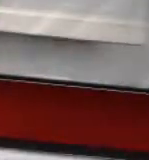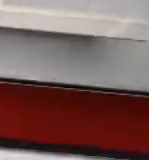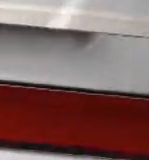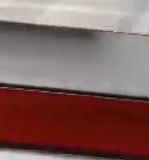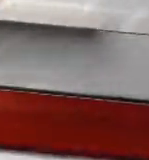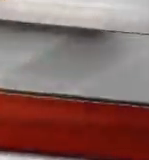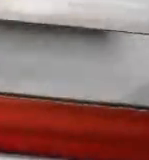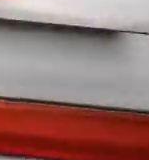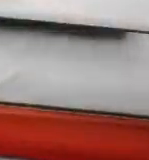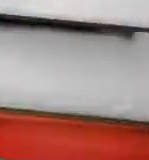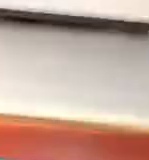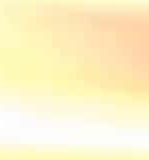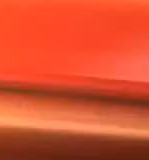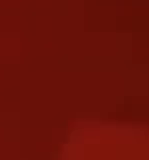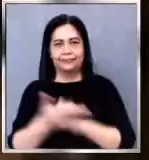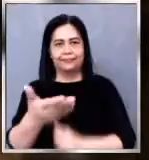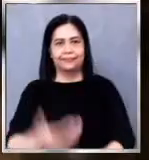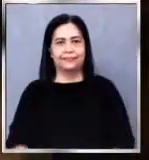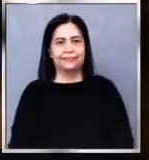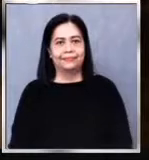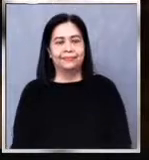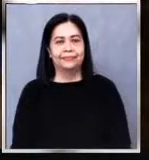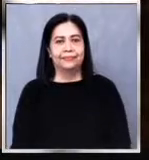Aquino. Von?